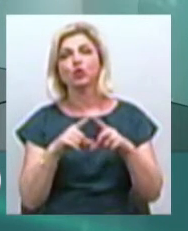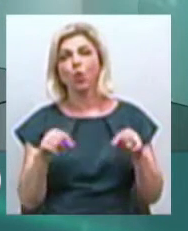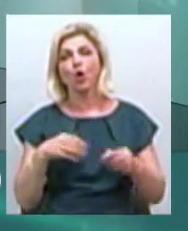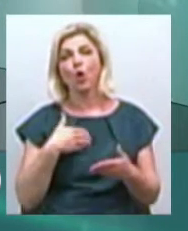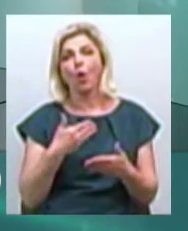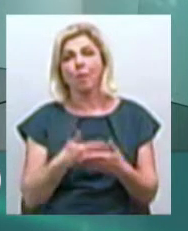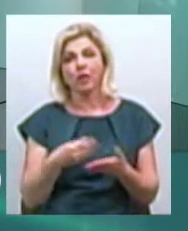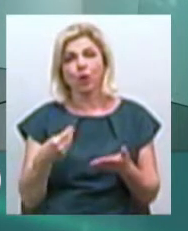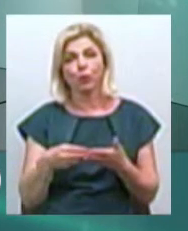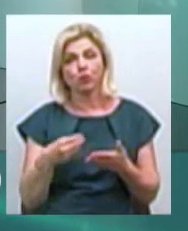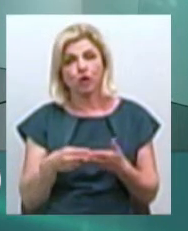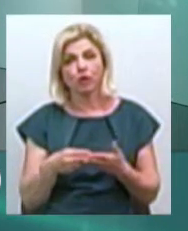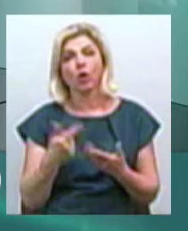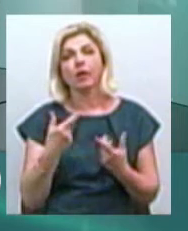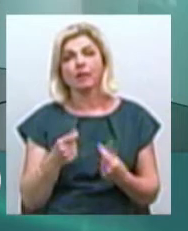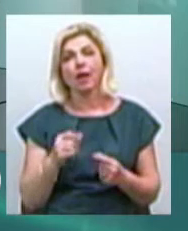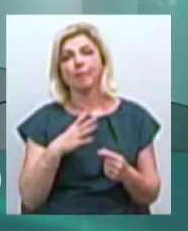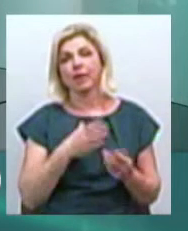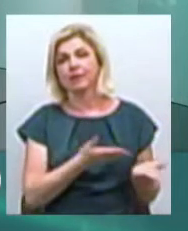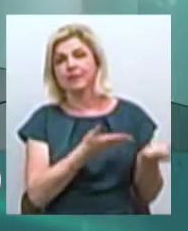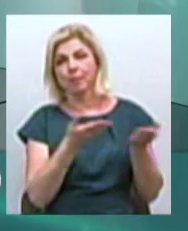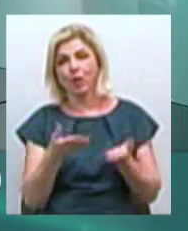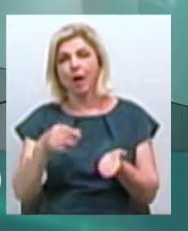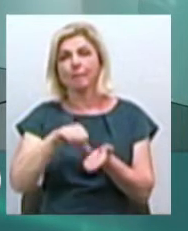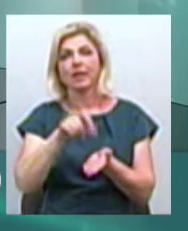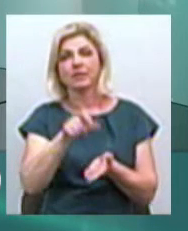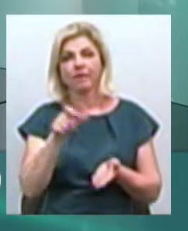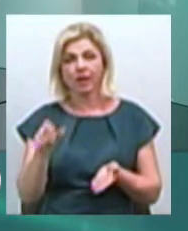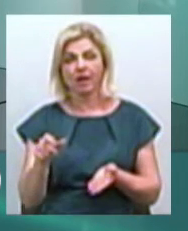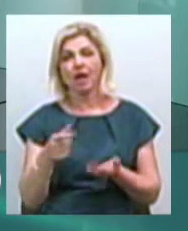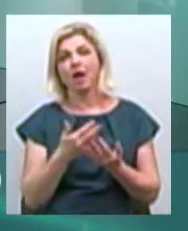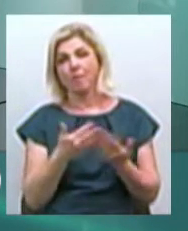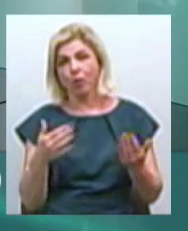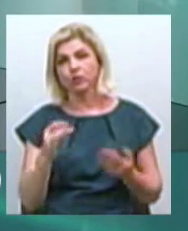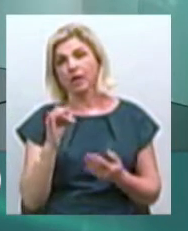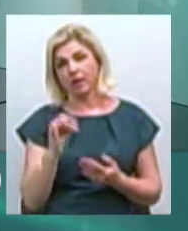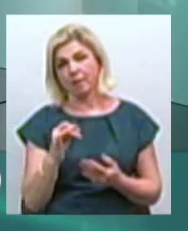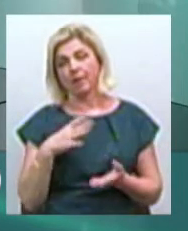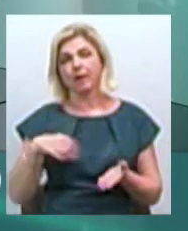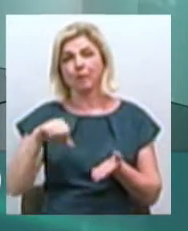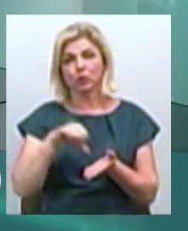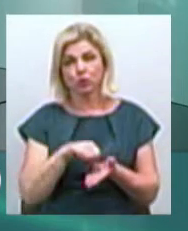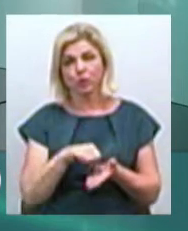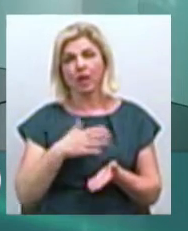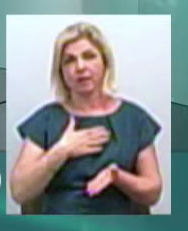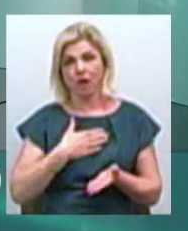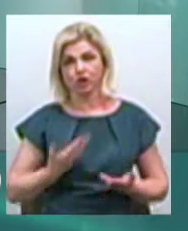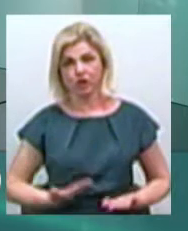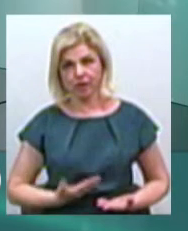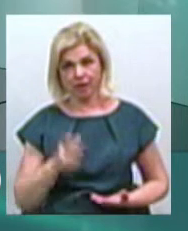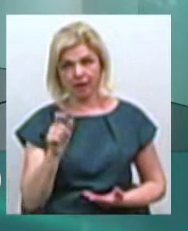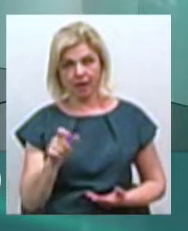бюджету, на якому ми запрошували представників ПАУСІ, і були присутні наші мешканці